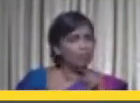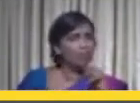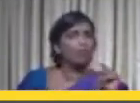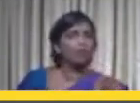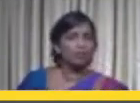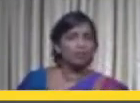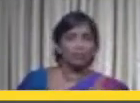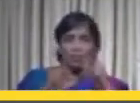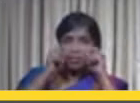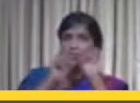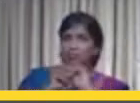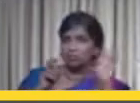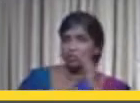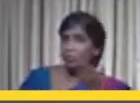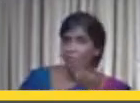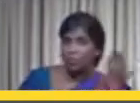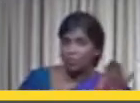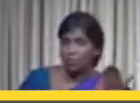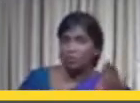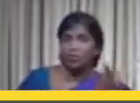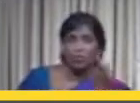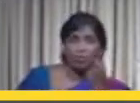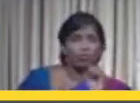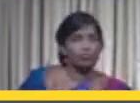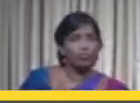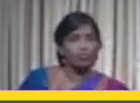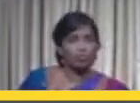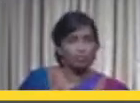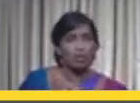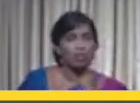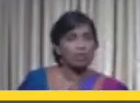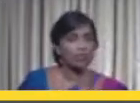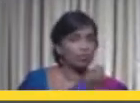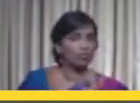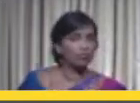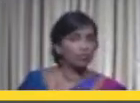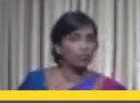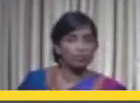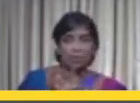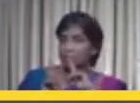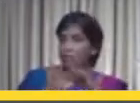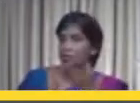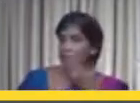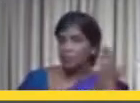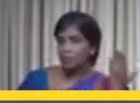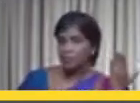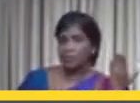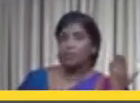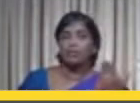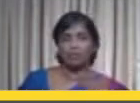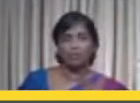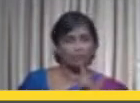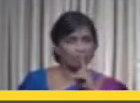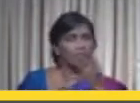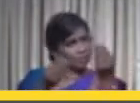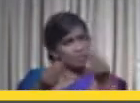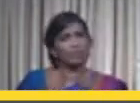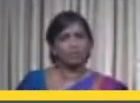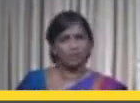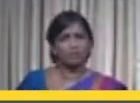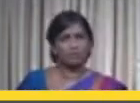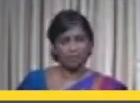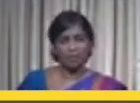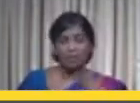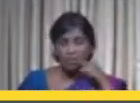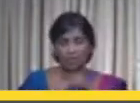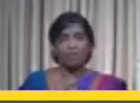අපිව දැනුවත් කරන්න පුළුවන්ද මූල්‍ය කමිටිය දැනුවත් රාජ්‍ය මූල්‍ය කමිටිය දැනුවත් කරන්න පුළුවන්ද මම අහනවා ඒක අපිට දෙන්න කියලා එතකොට